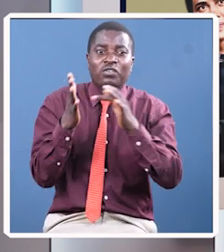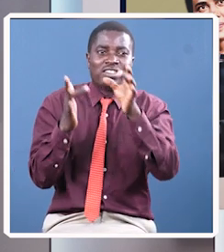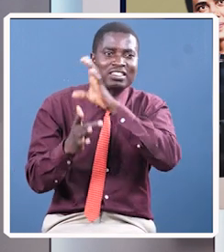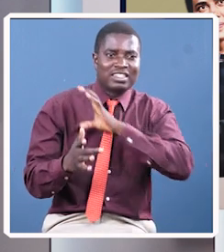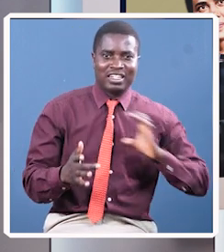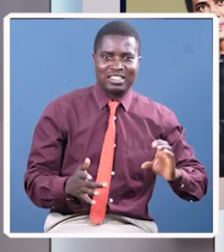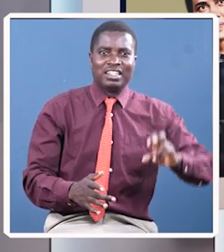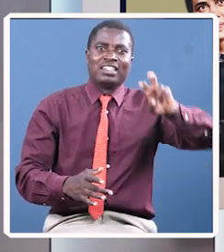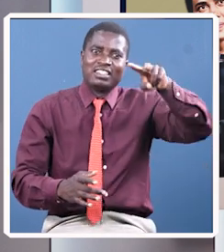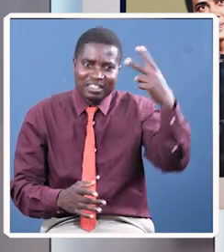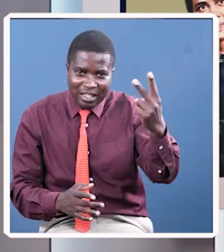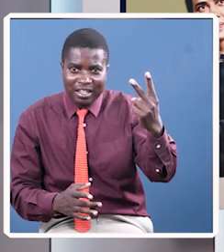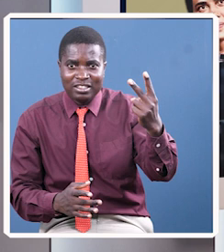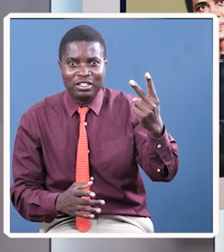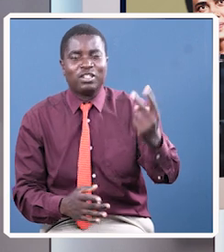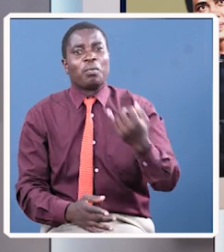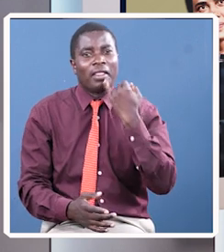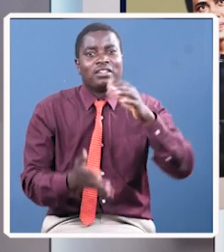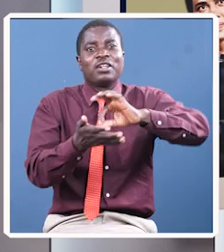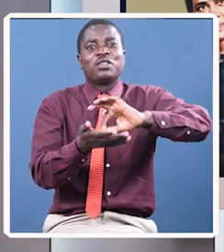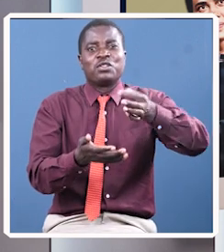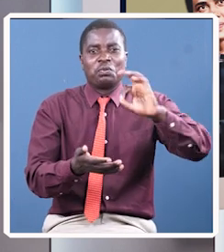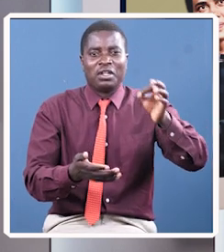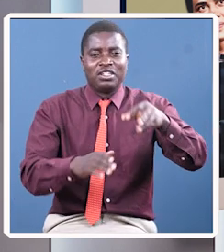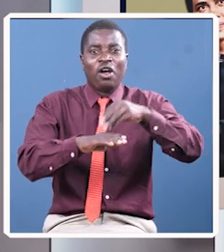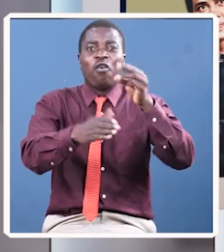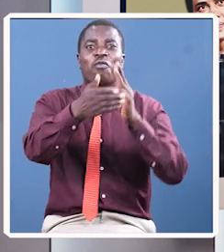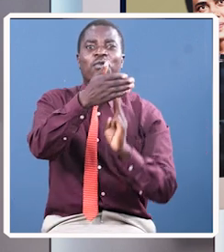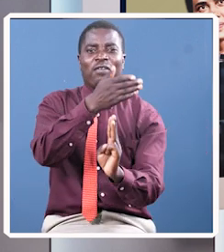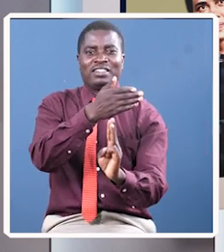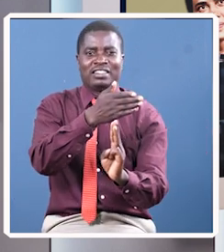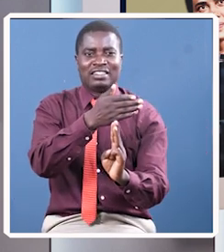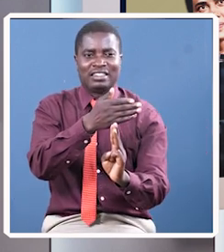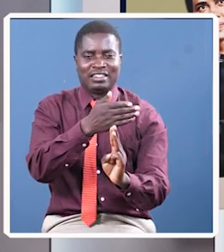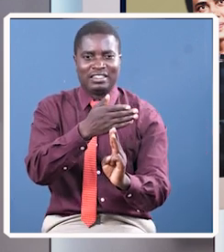kwa Jesu. Rechituru rinonzi iro the spirit of prophecy,